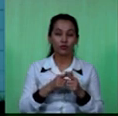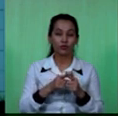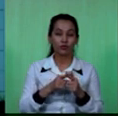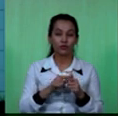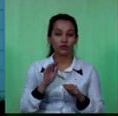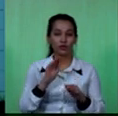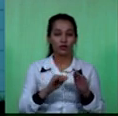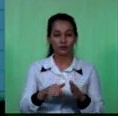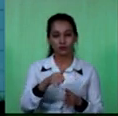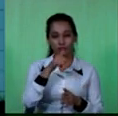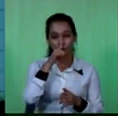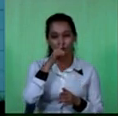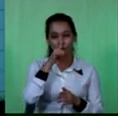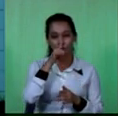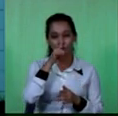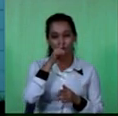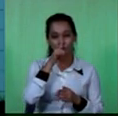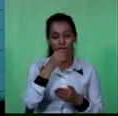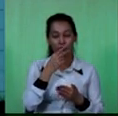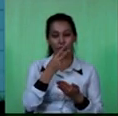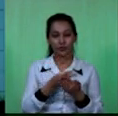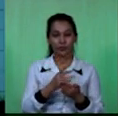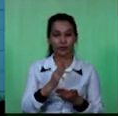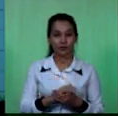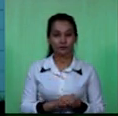qaysi shakllarni yasab bo'lmasligini ko'rsataman.